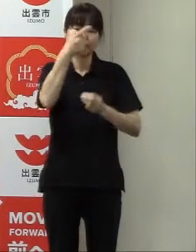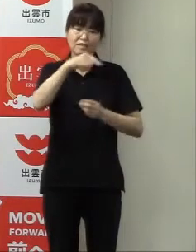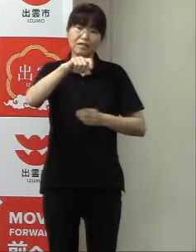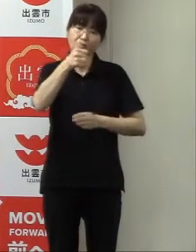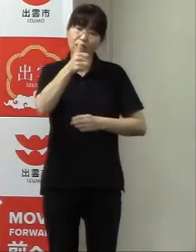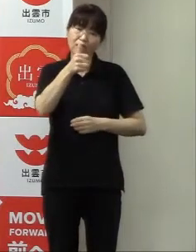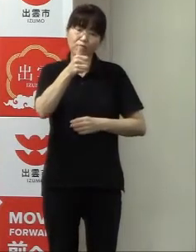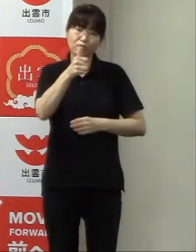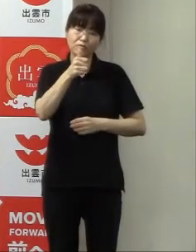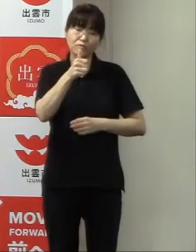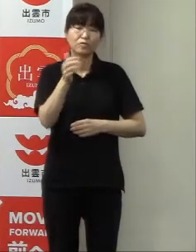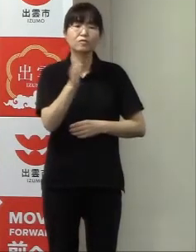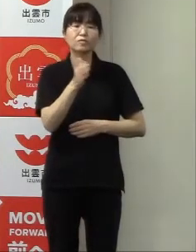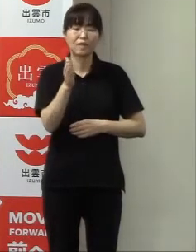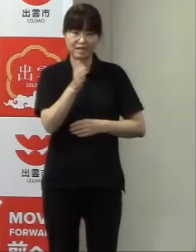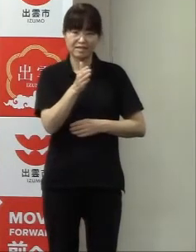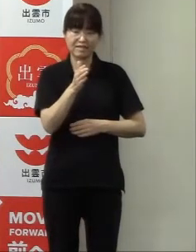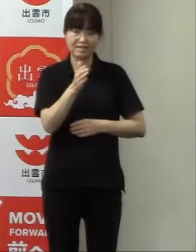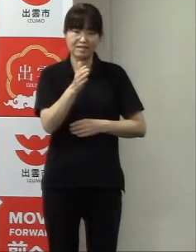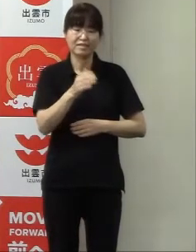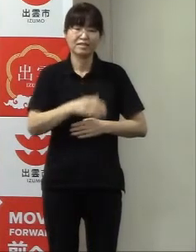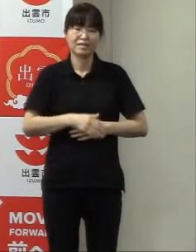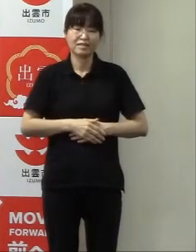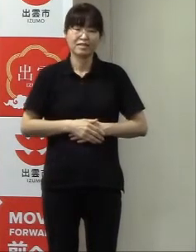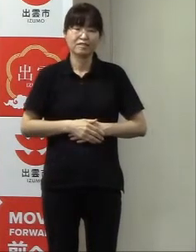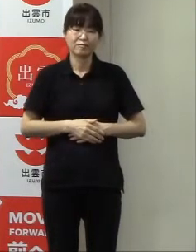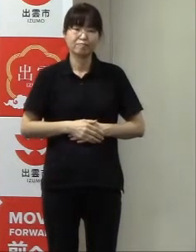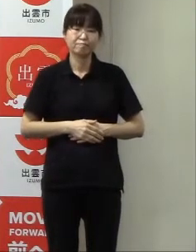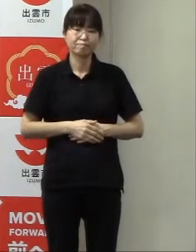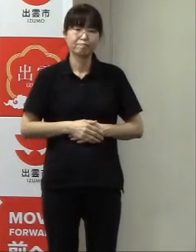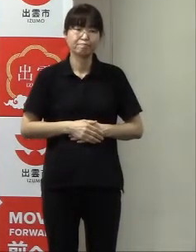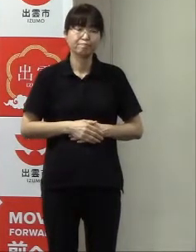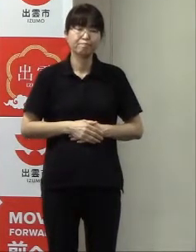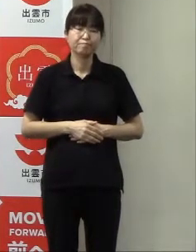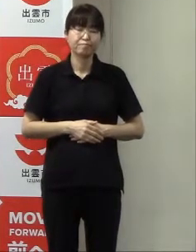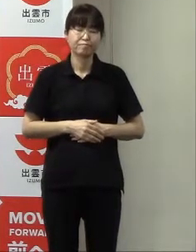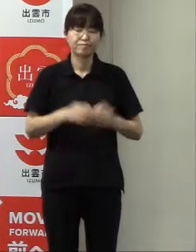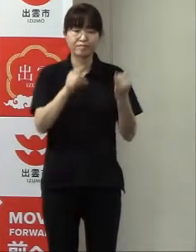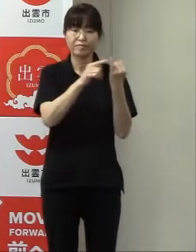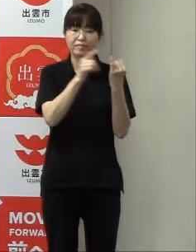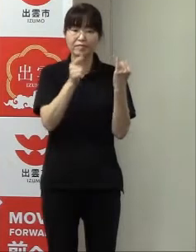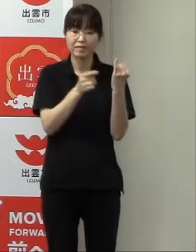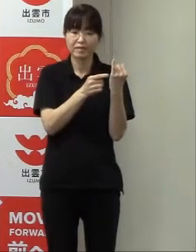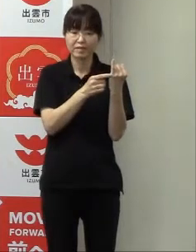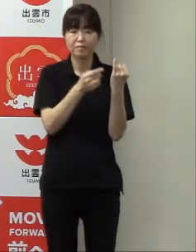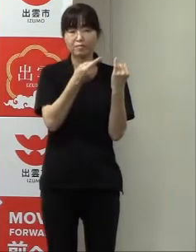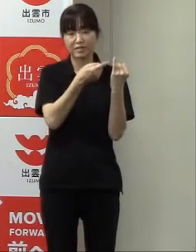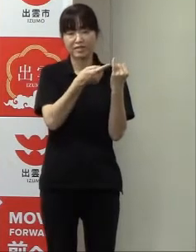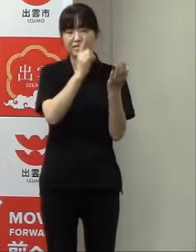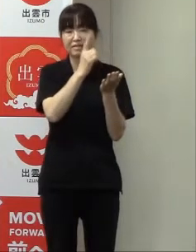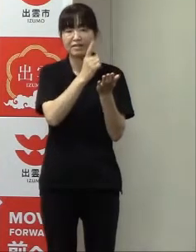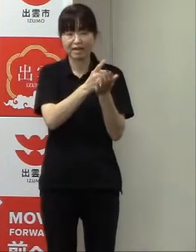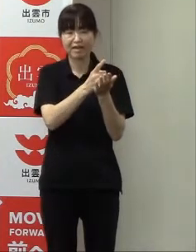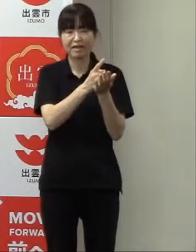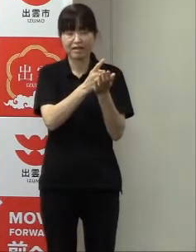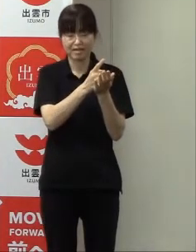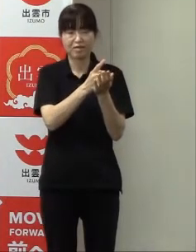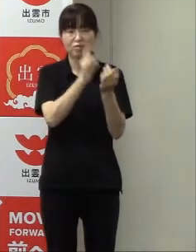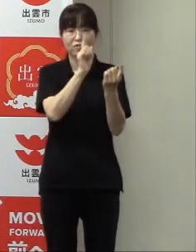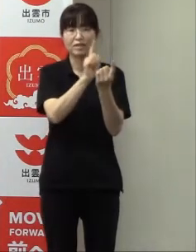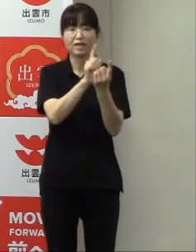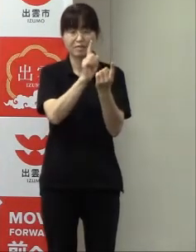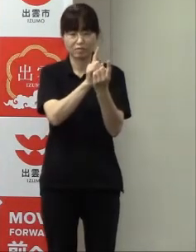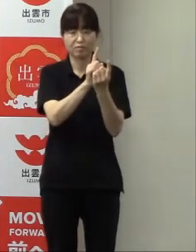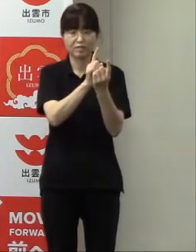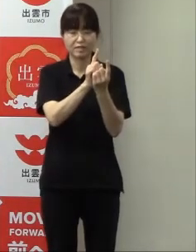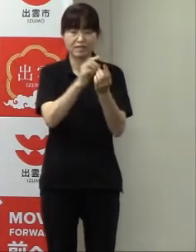1500ぐらいということでありまして、そういった意味で妊婦さんだけをですね対象にしてワクチン